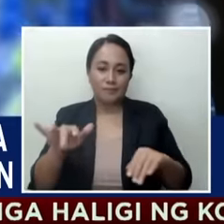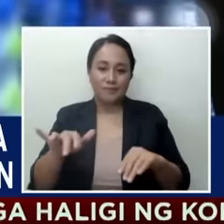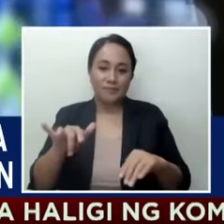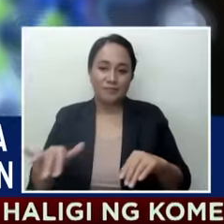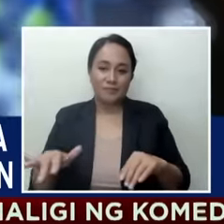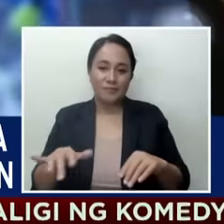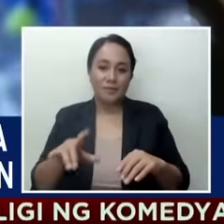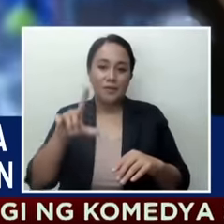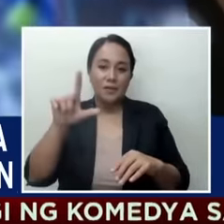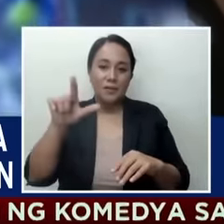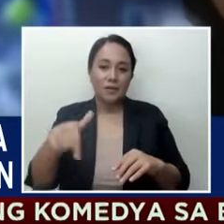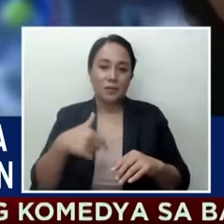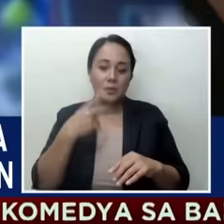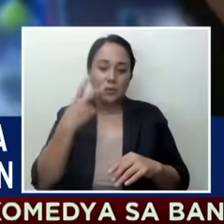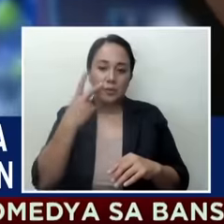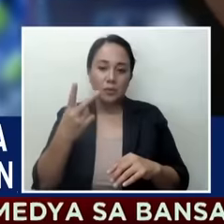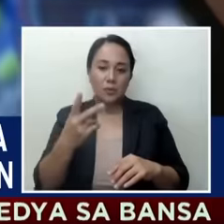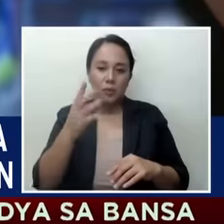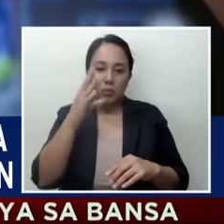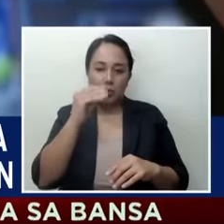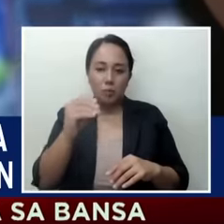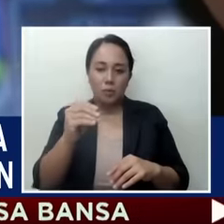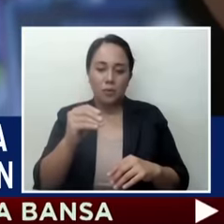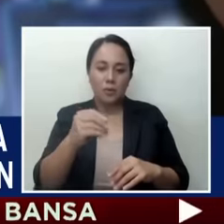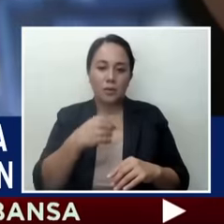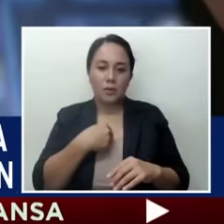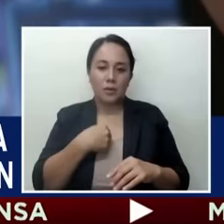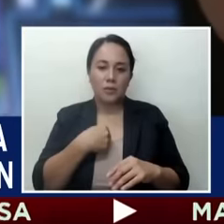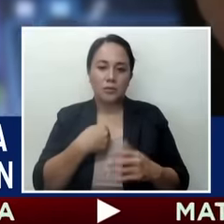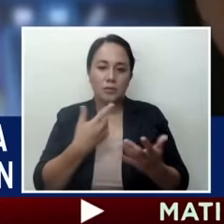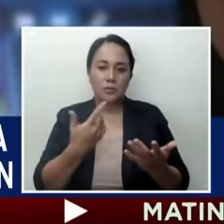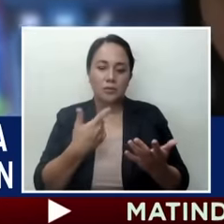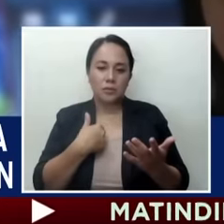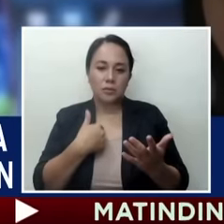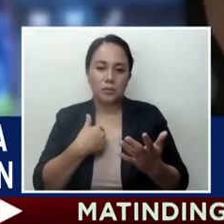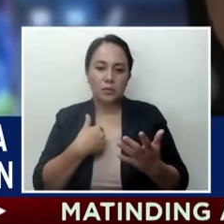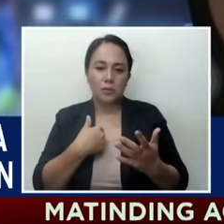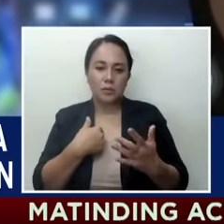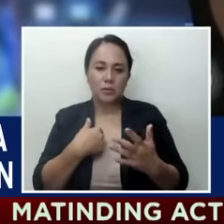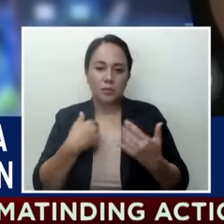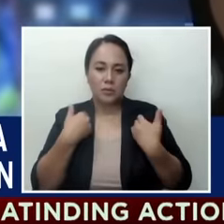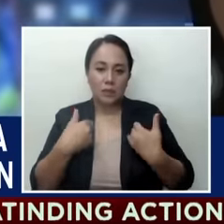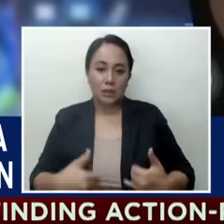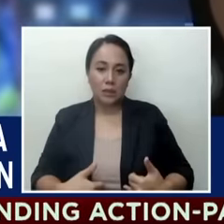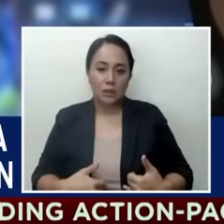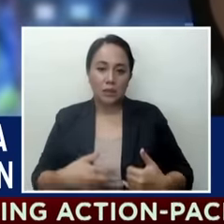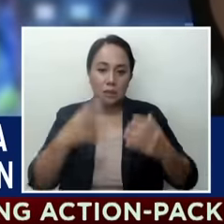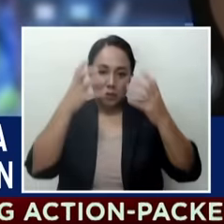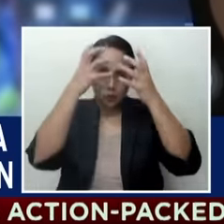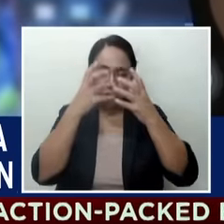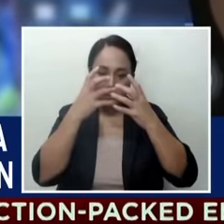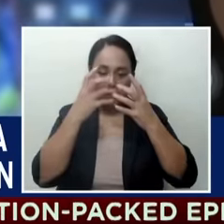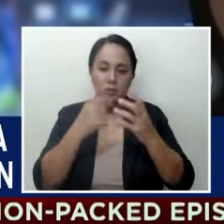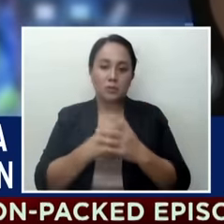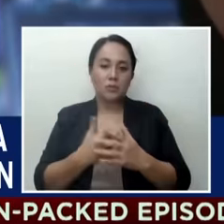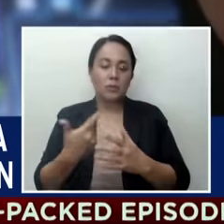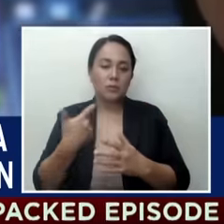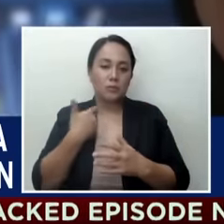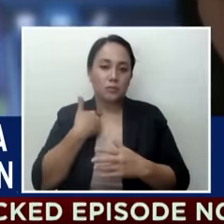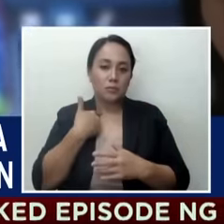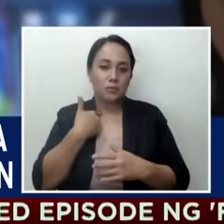pa, makikita ang isang lalaki na nakaberdeng jacket at helmet na sinalubong si alias Mark at tinutukan ng